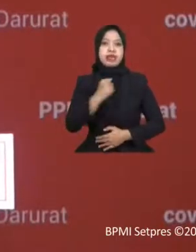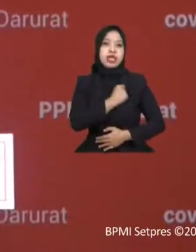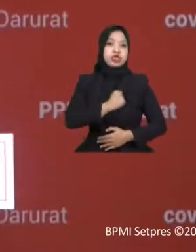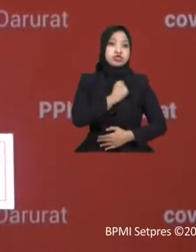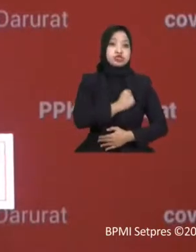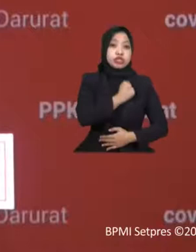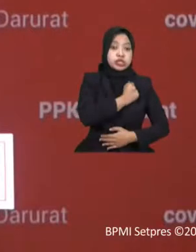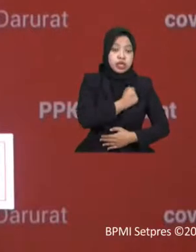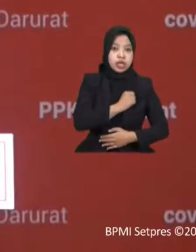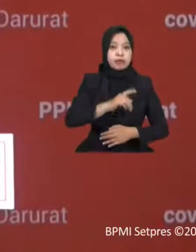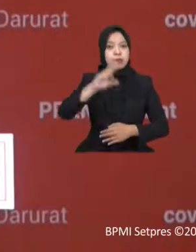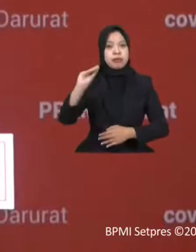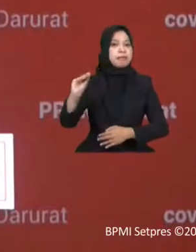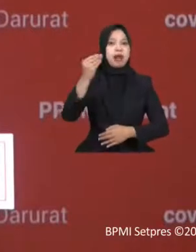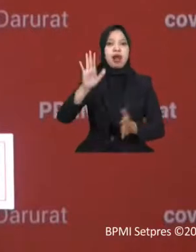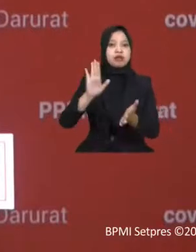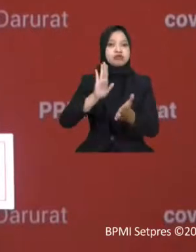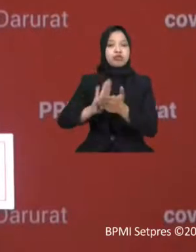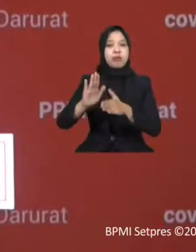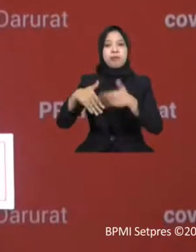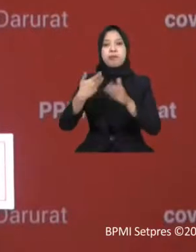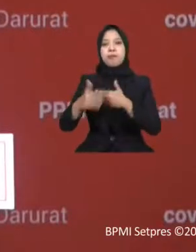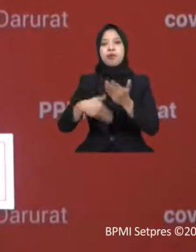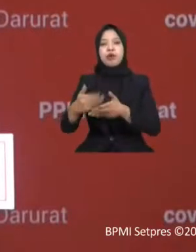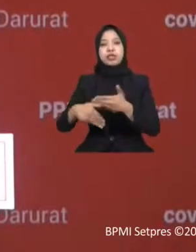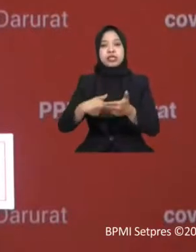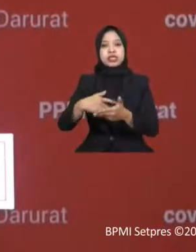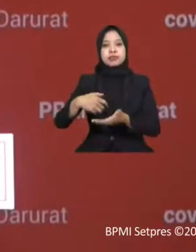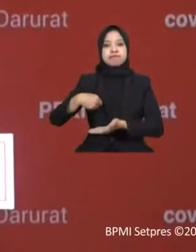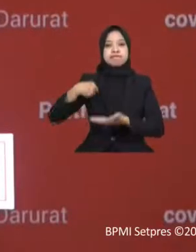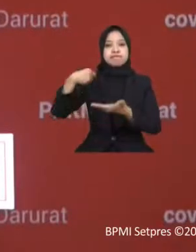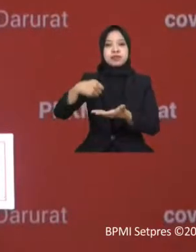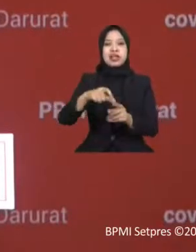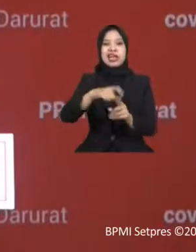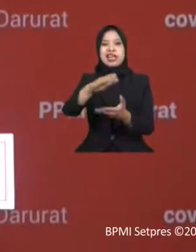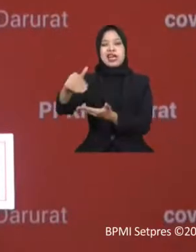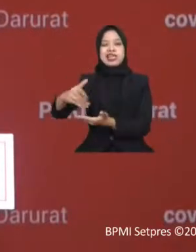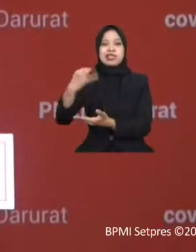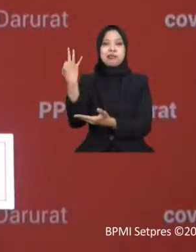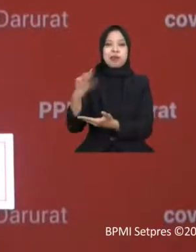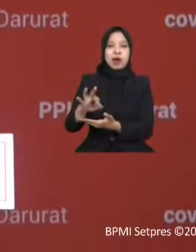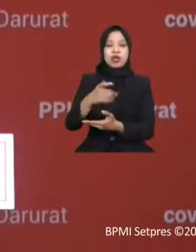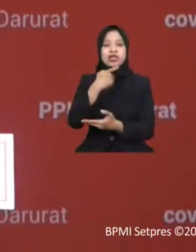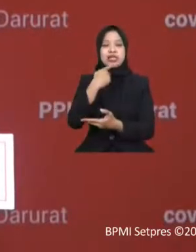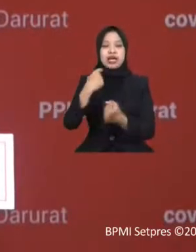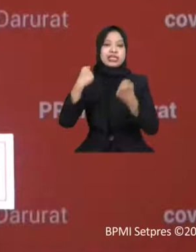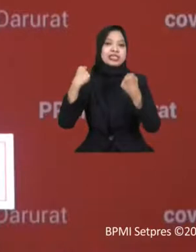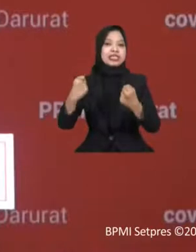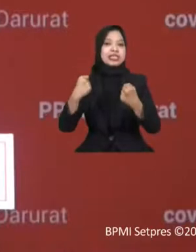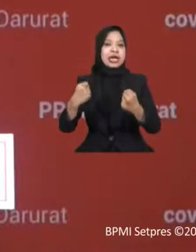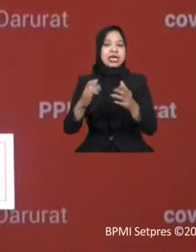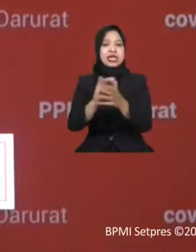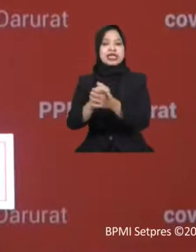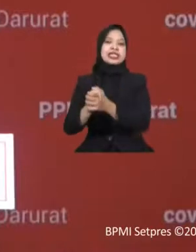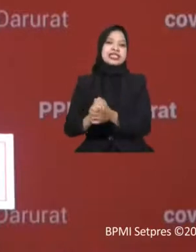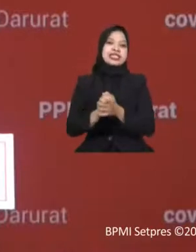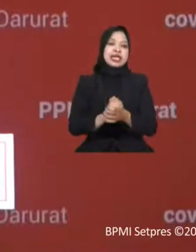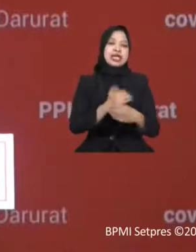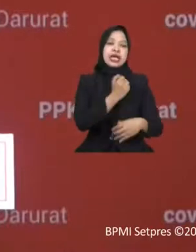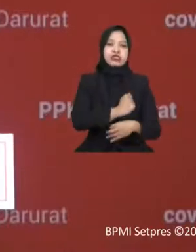sendiri memimpin langsung proses pemutakhiran data terpadu kesehatan kesejahteraan